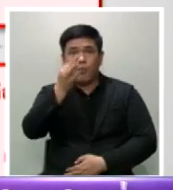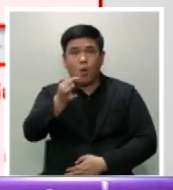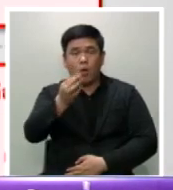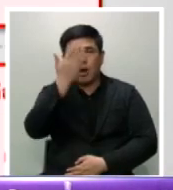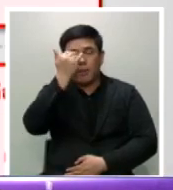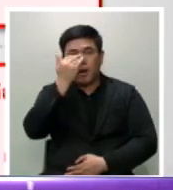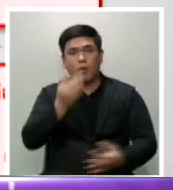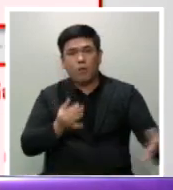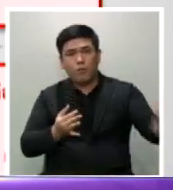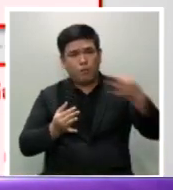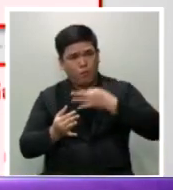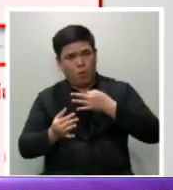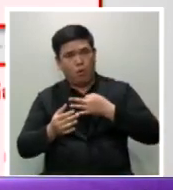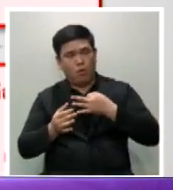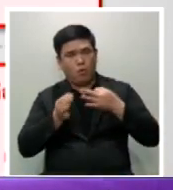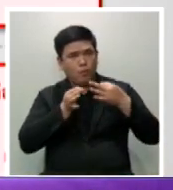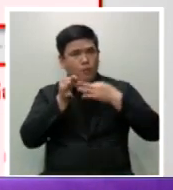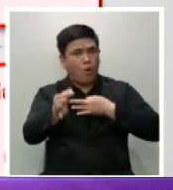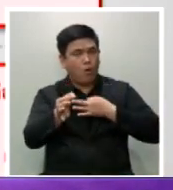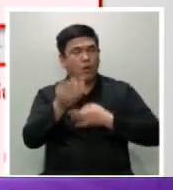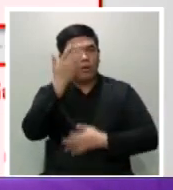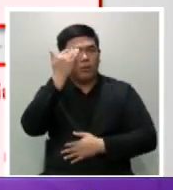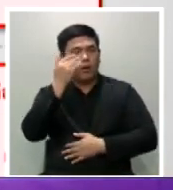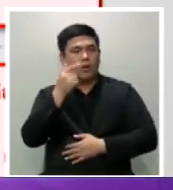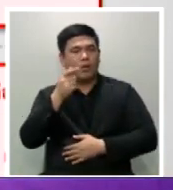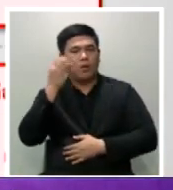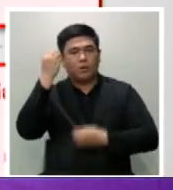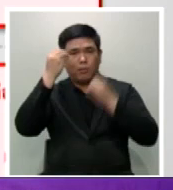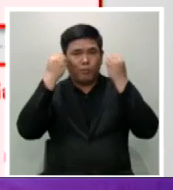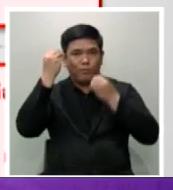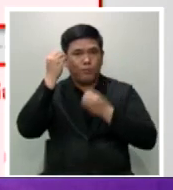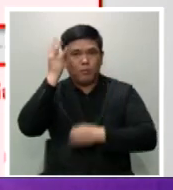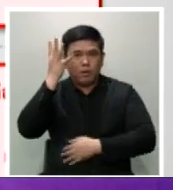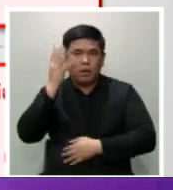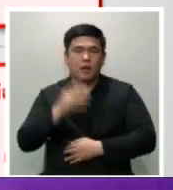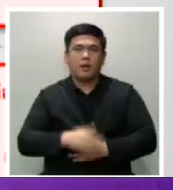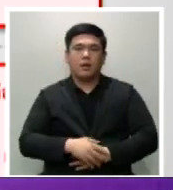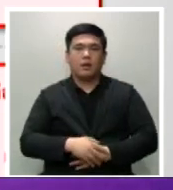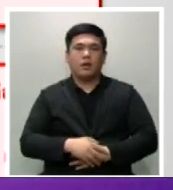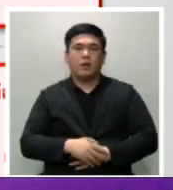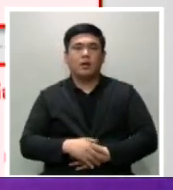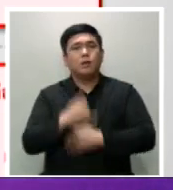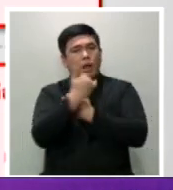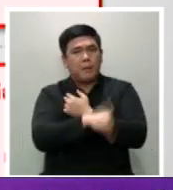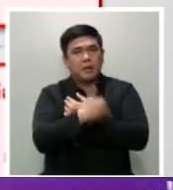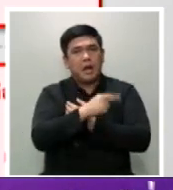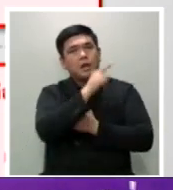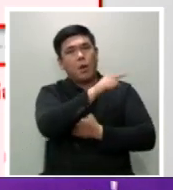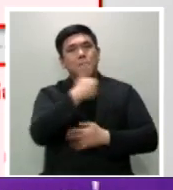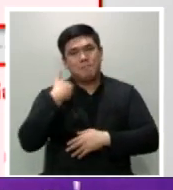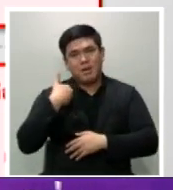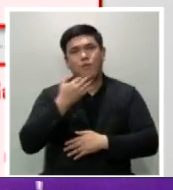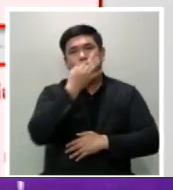ไปมาเขามาฟ้องเราคือท่านไม่เข้าใจว่ามันมีคดีขุนช้างขุนแผนในประเทศไทยและรามเกียรติ์